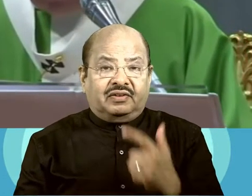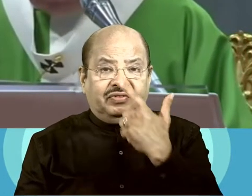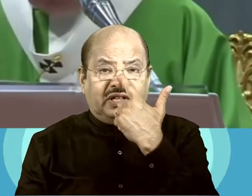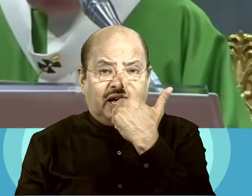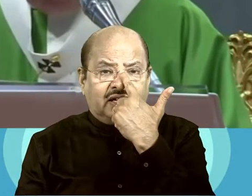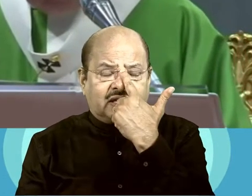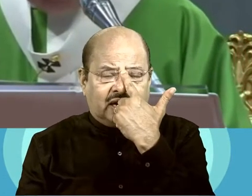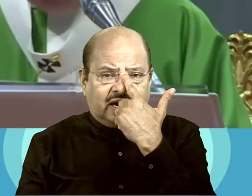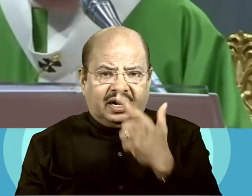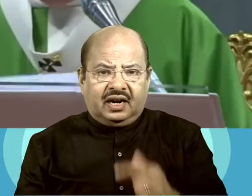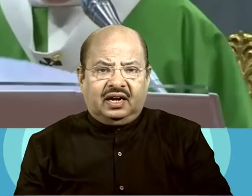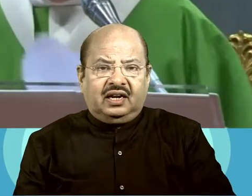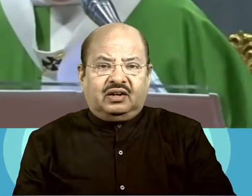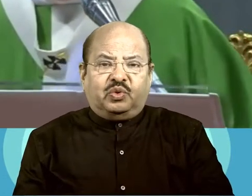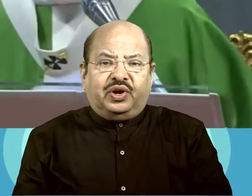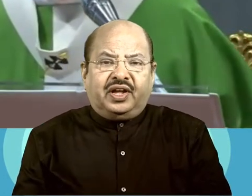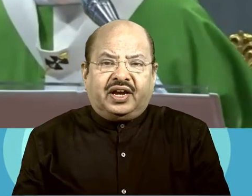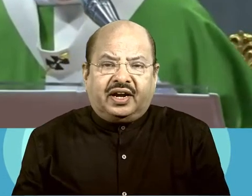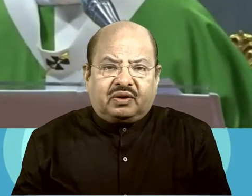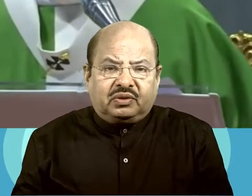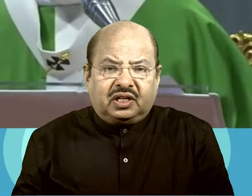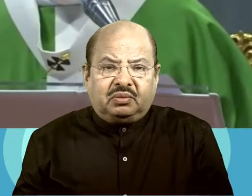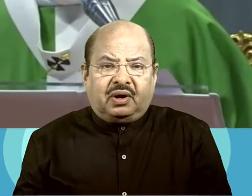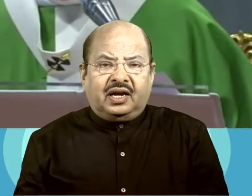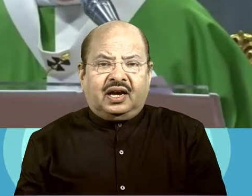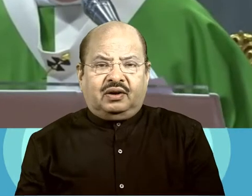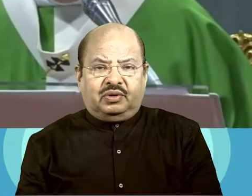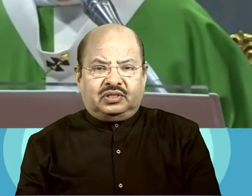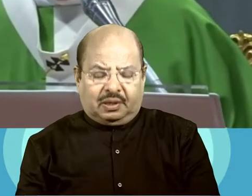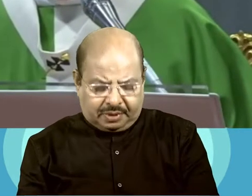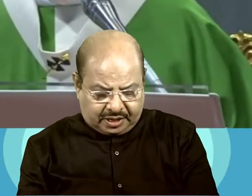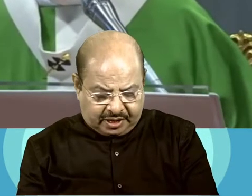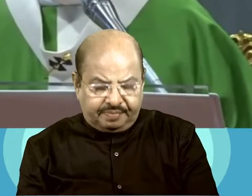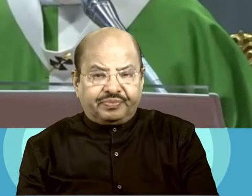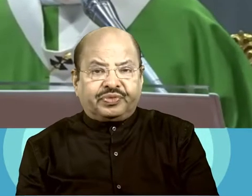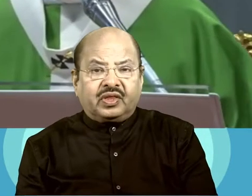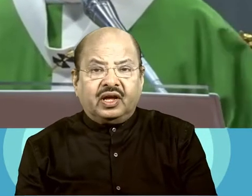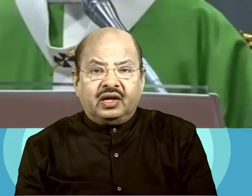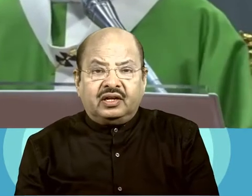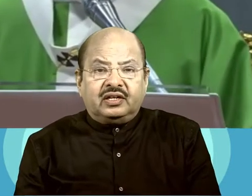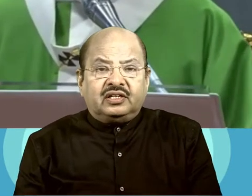അതിൻ്റെ സംവിധാന സംഘടനകളിൽ കുടുങ്ങിക്കിടക്കുന്നതുമായ ഒരു സഭയ്ക്ക്